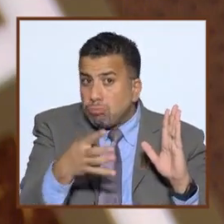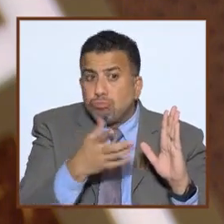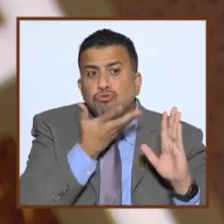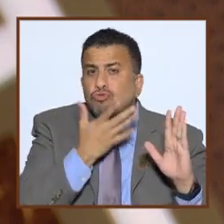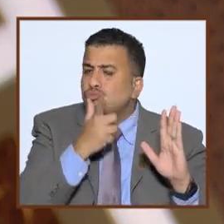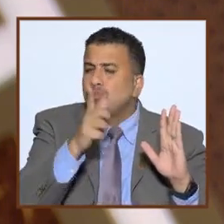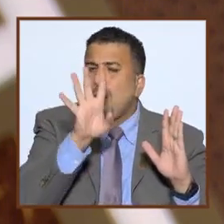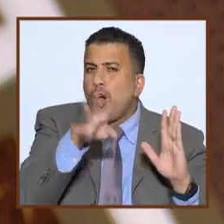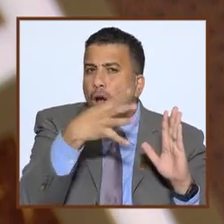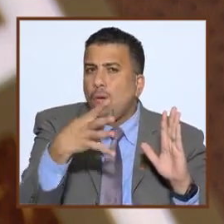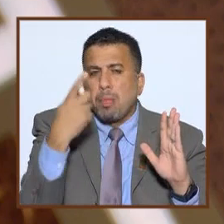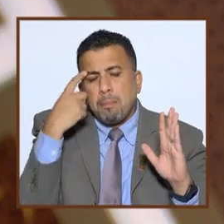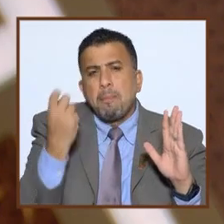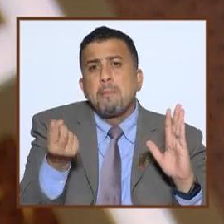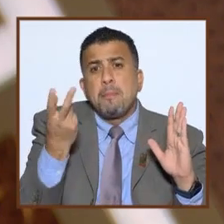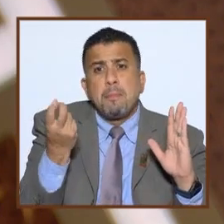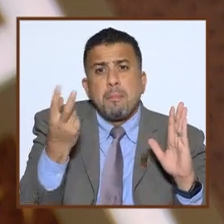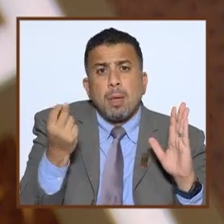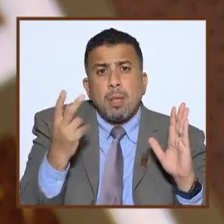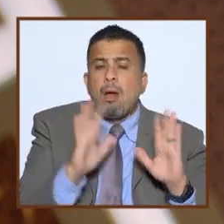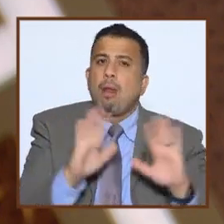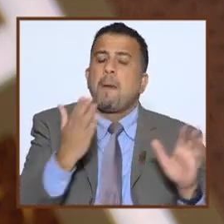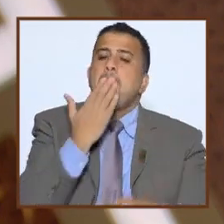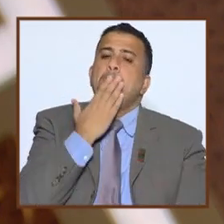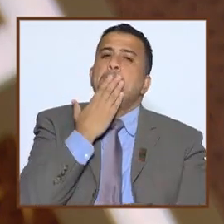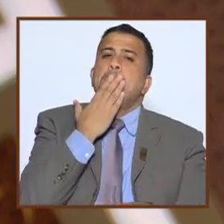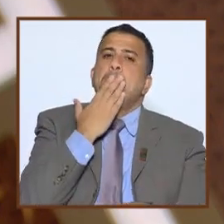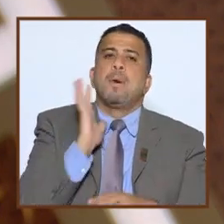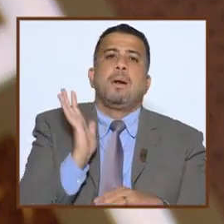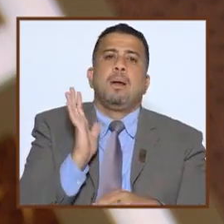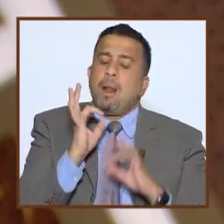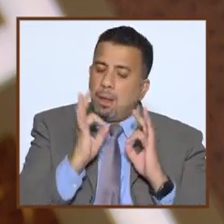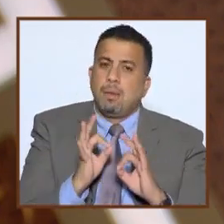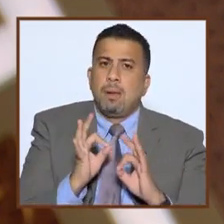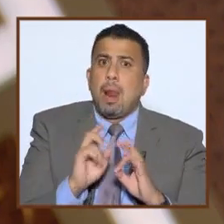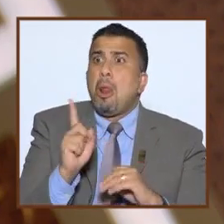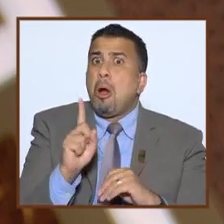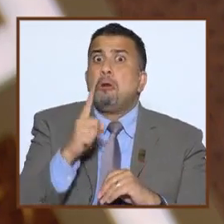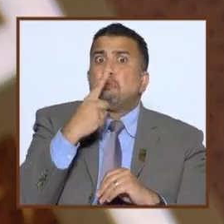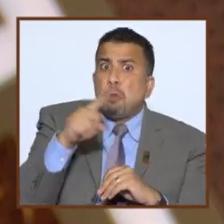الفاضله الامر الاخر لماذا حتى اقول